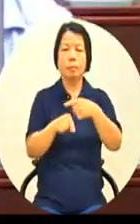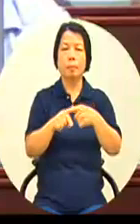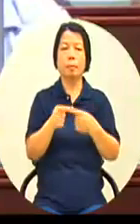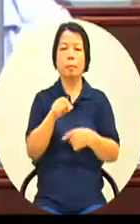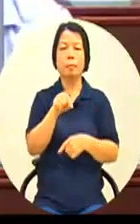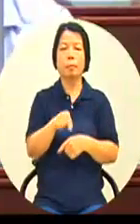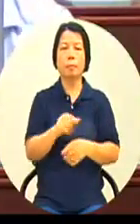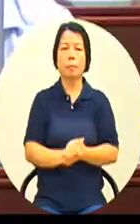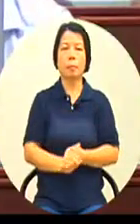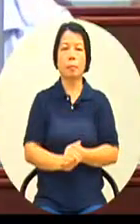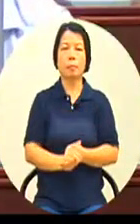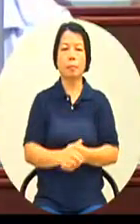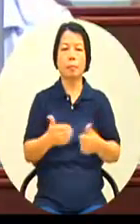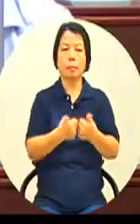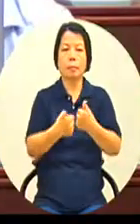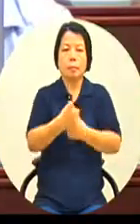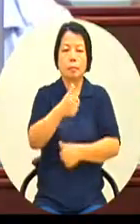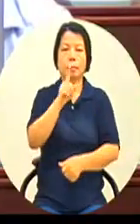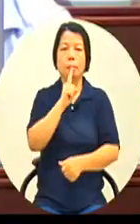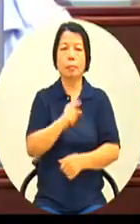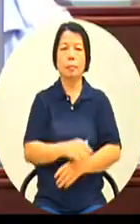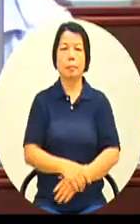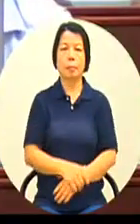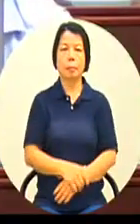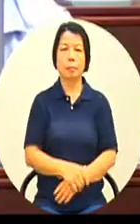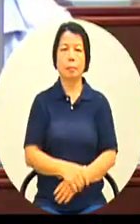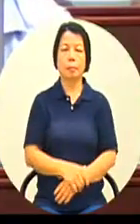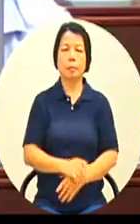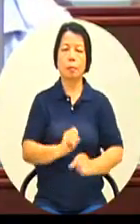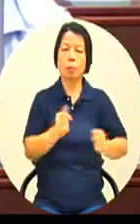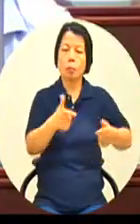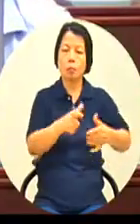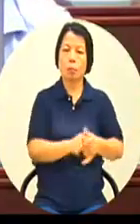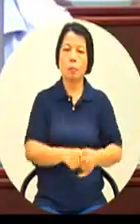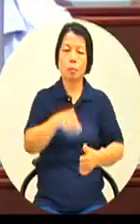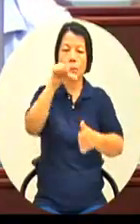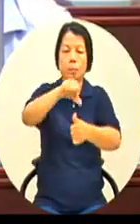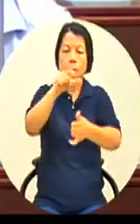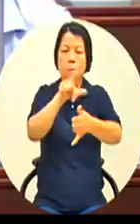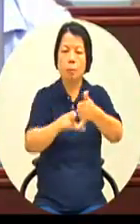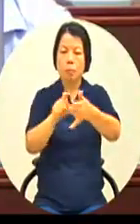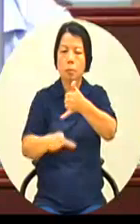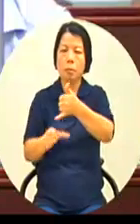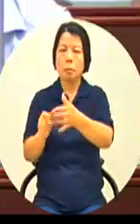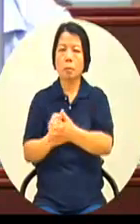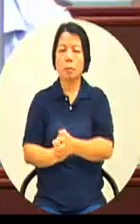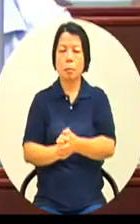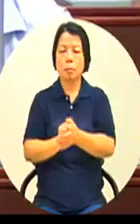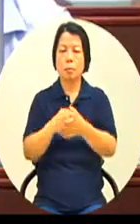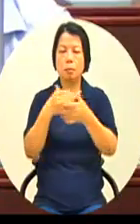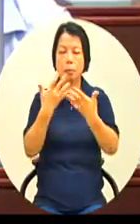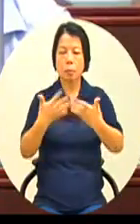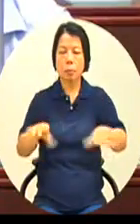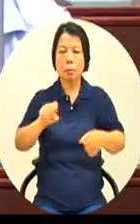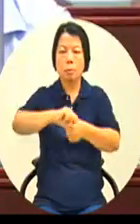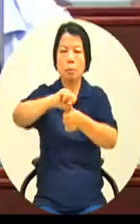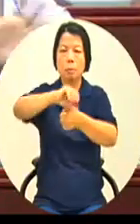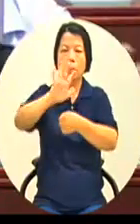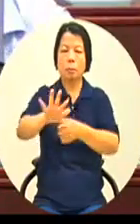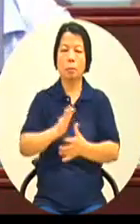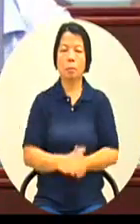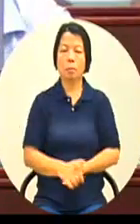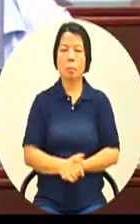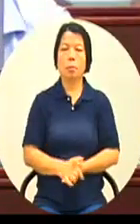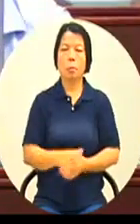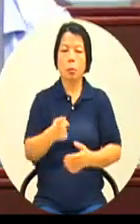则议员所讲的吼，讲哎、奇怪，啊，迄、那个件数那会讲采罚的结算数较侪，因为咱有迄个催缴其他